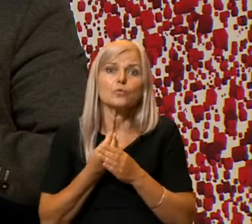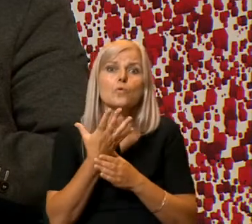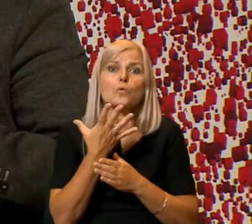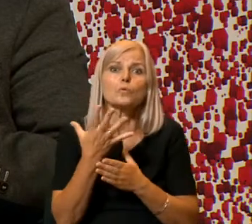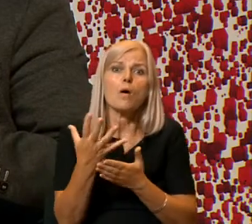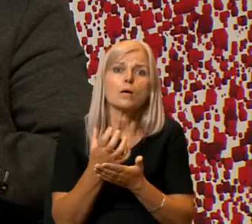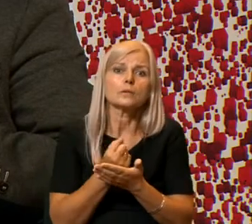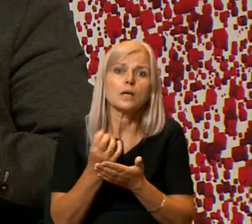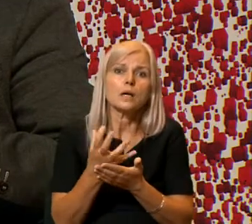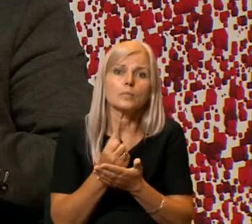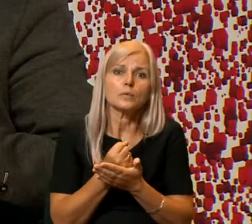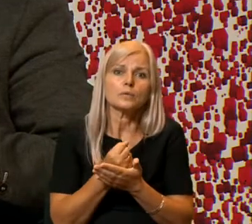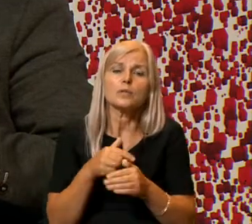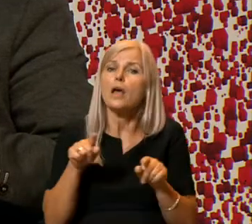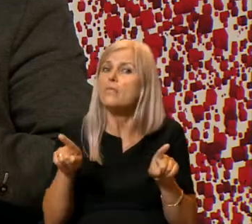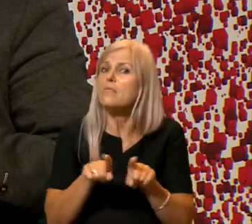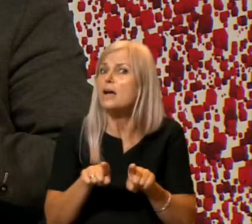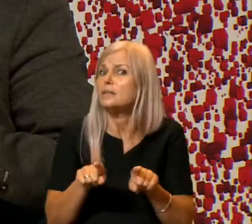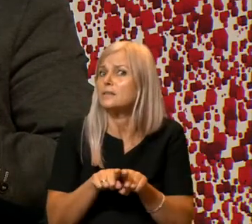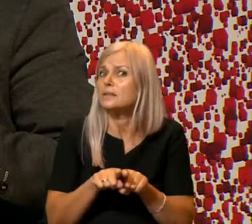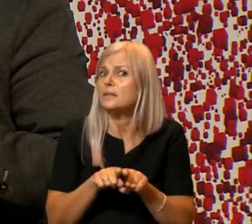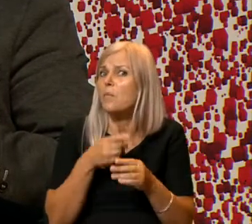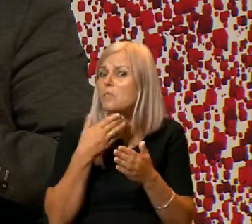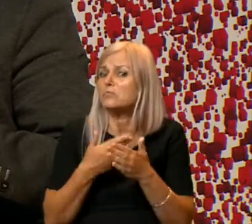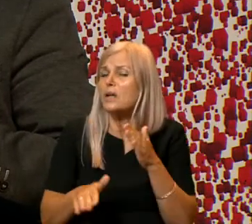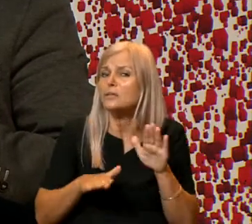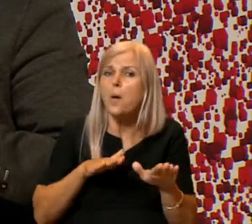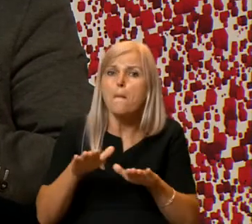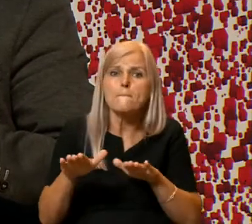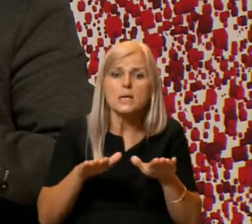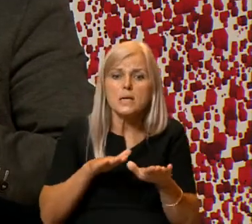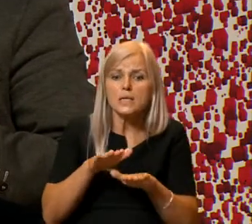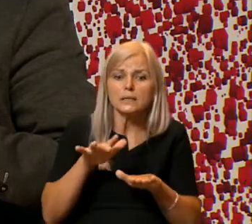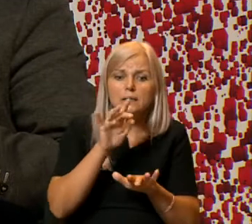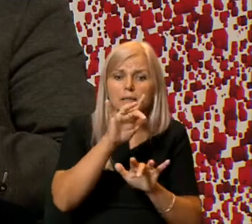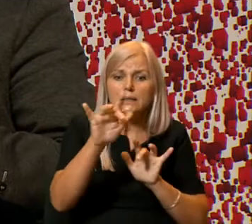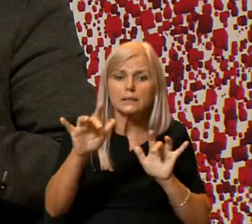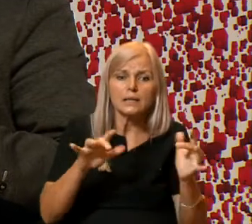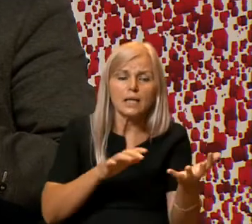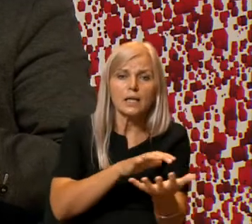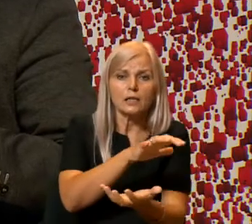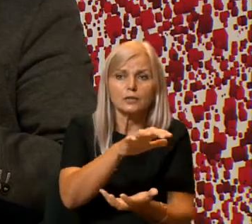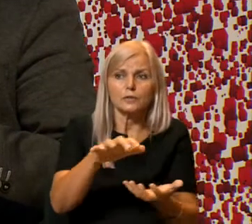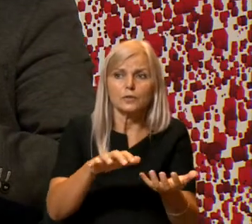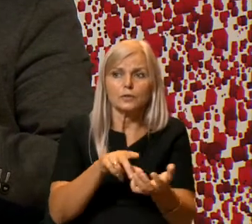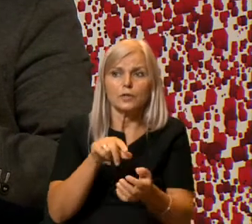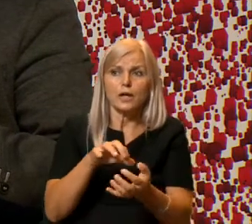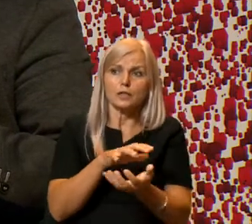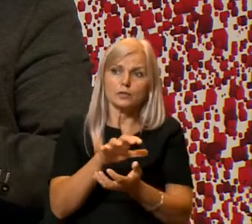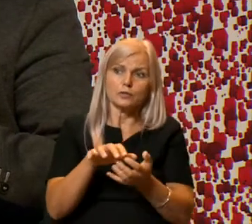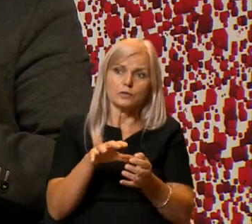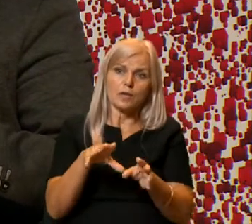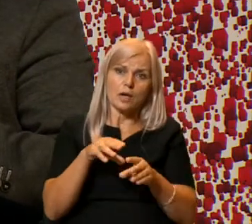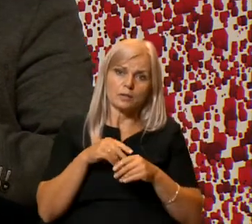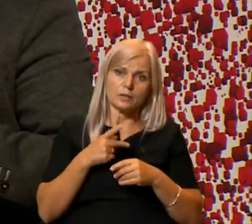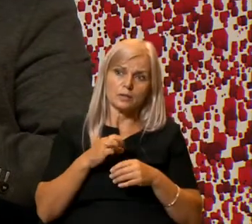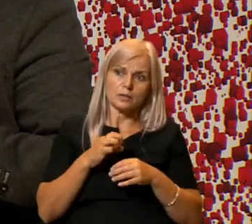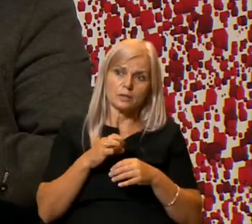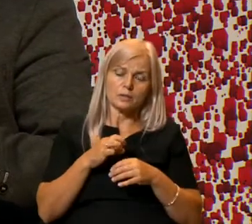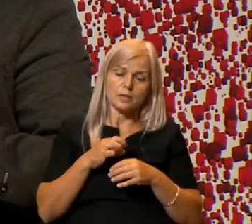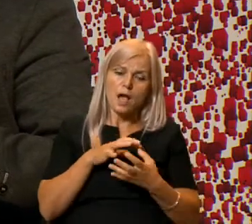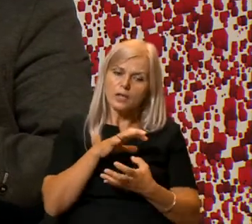utracą swoje uprawnione miejsce jakby na świecie i cały świat jest niejako pewną